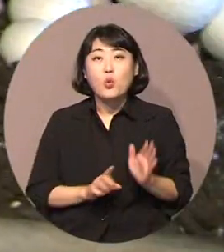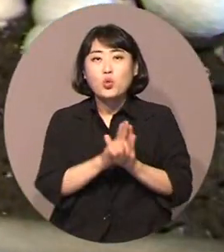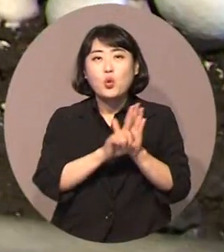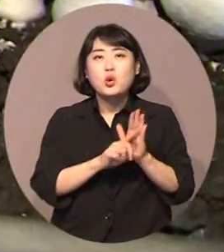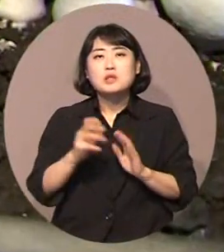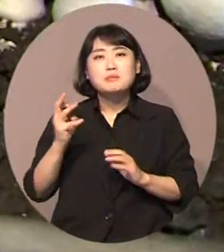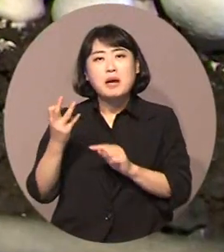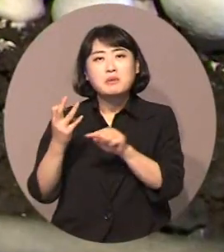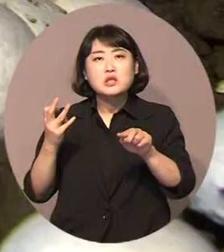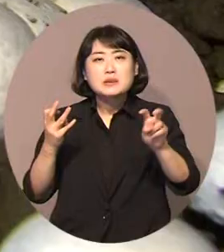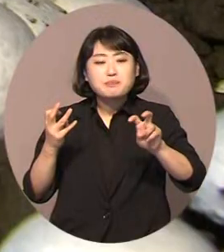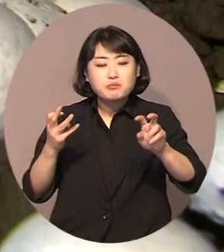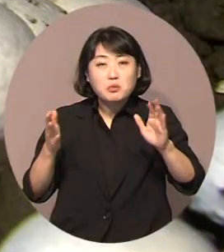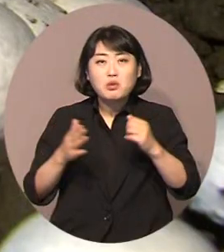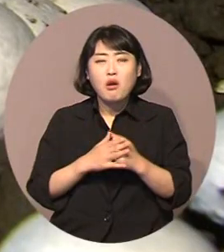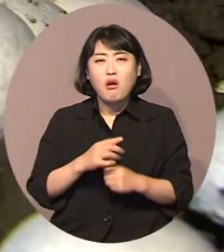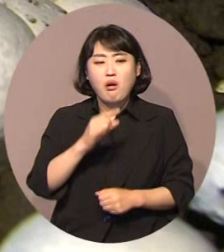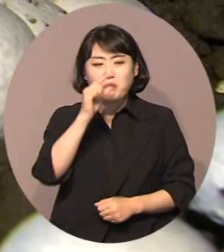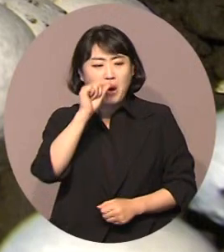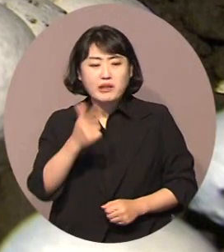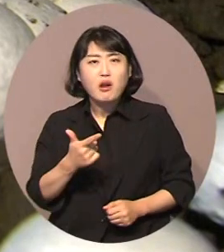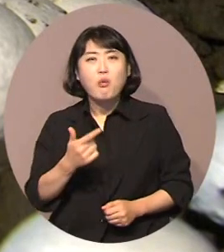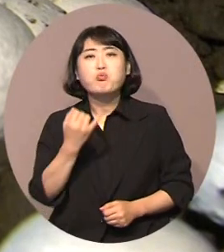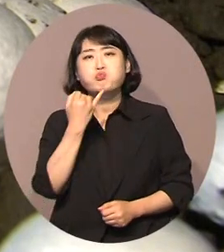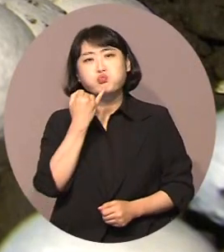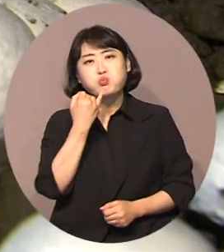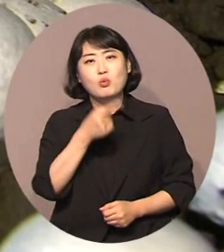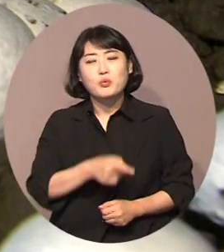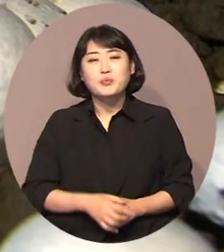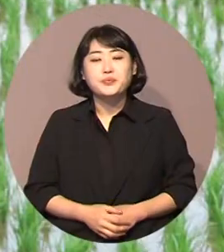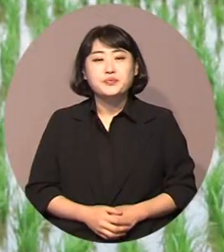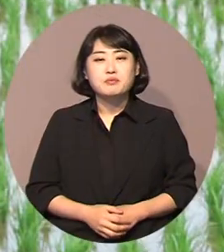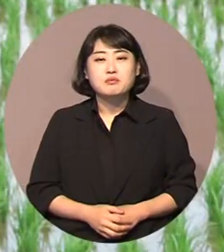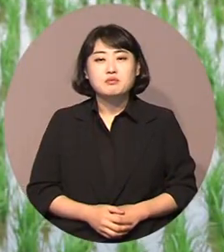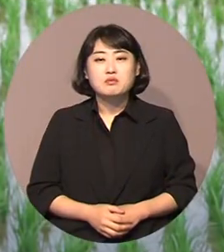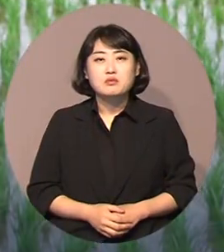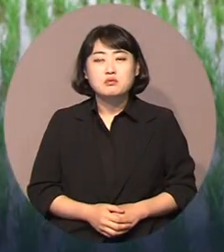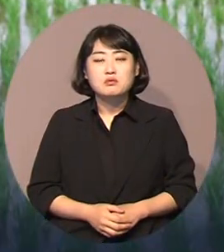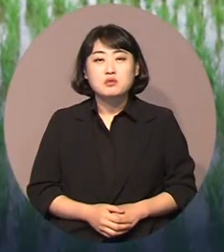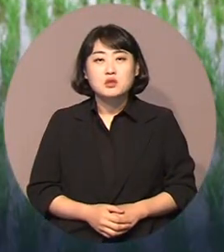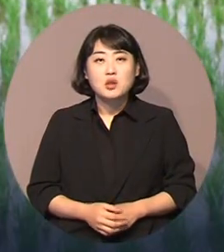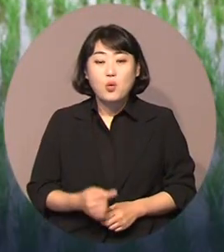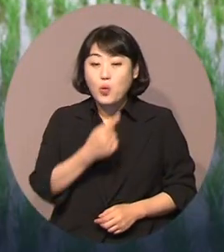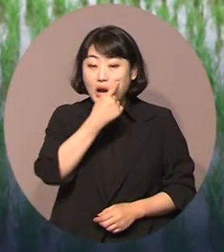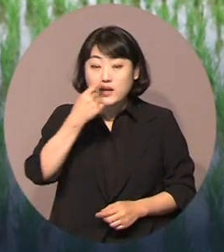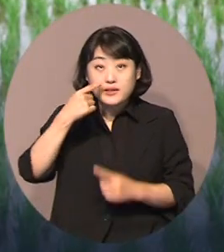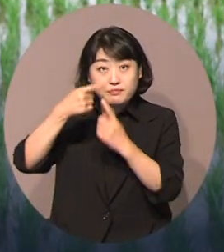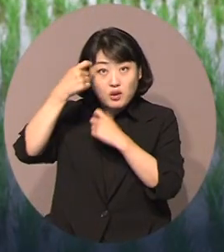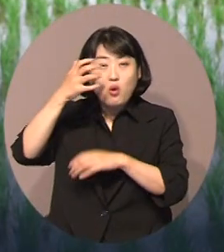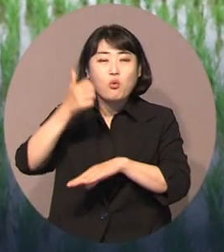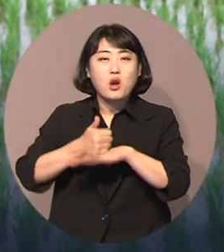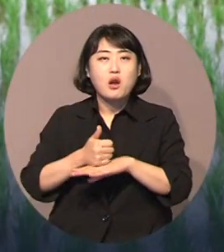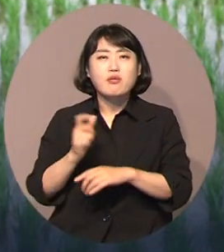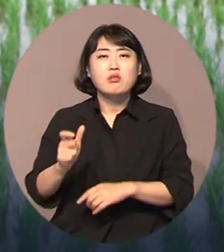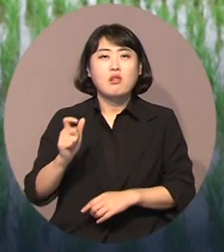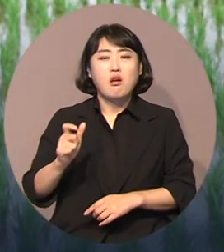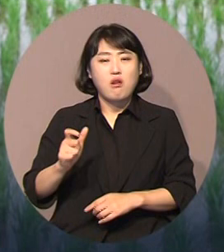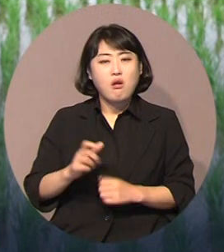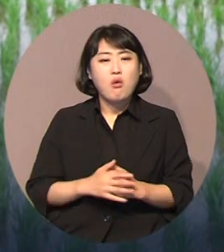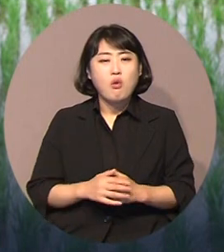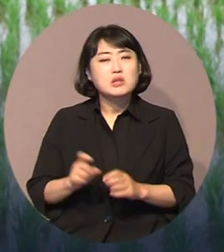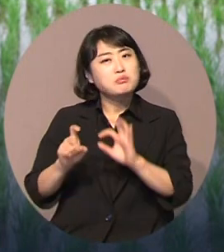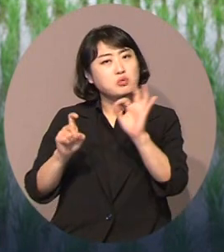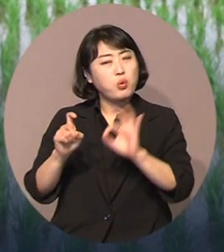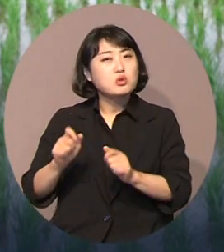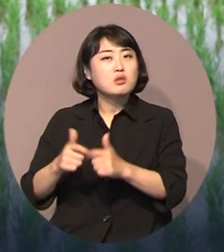20도로 넓어 재배 조건도 까다롭지 않습니다 실험한 결과 경도가 한 10% 증가되는 것으로 나왔습니다 경도가